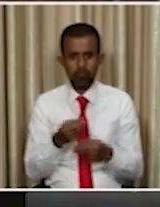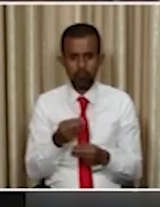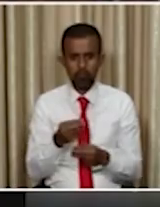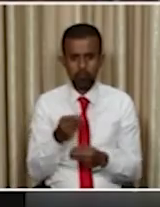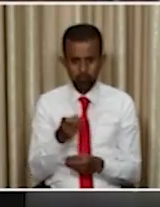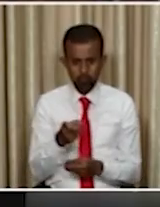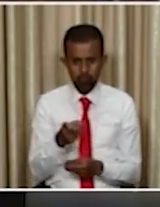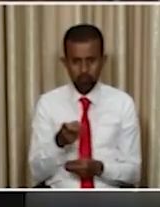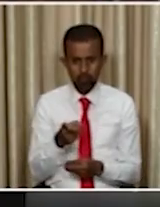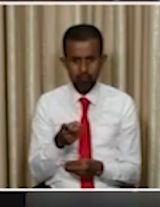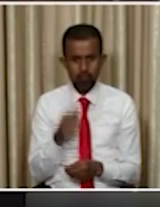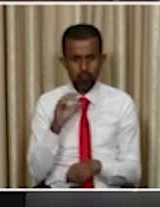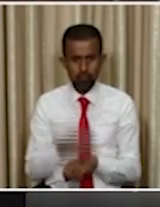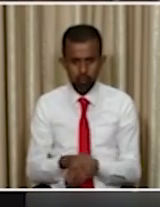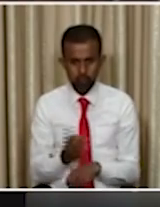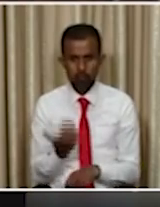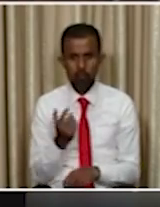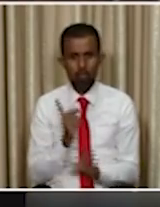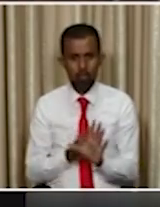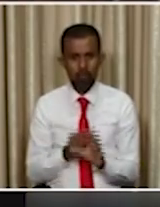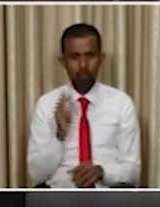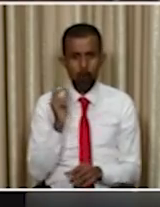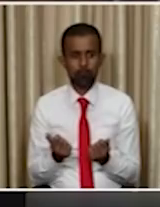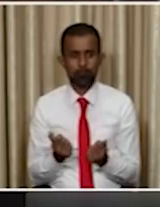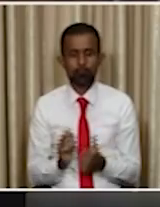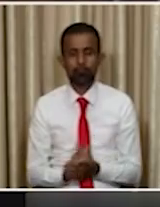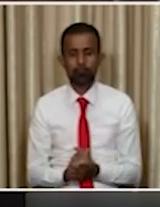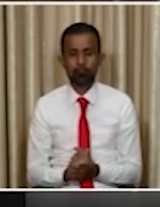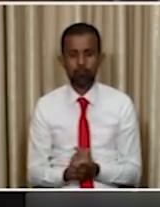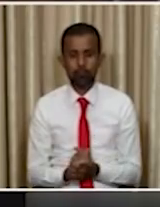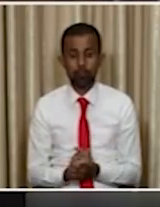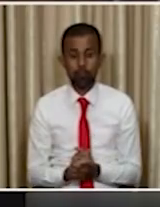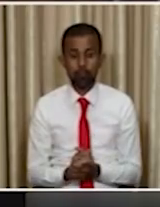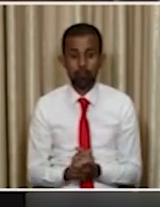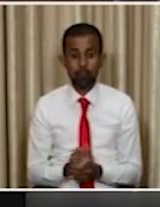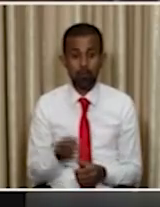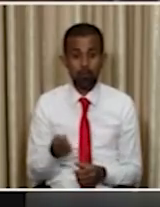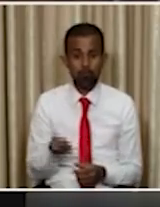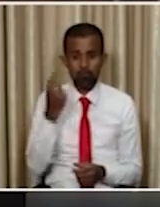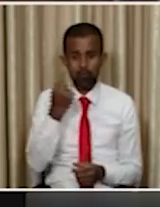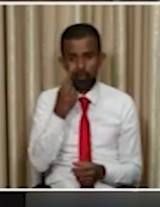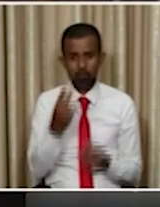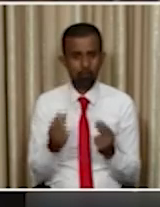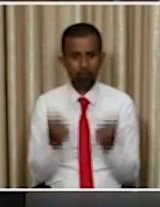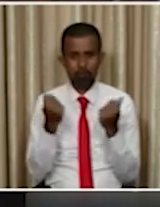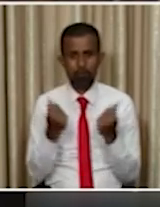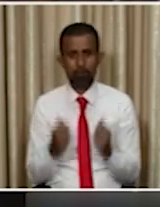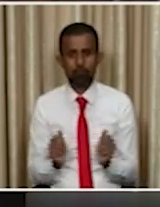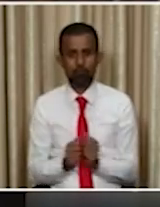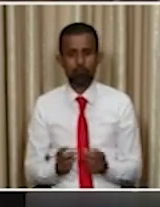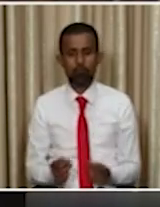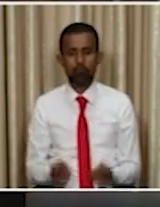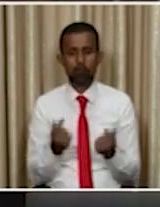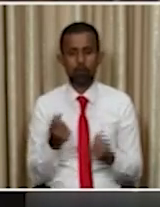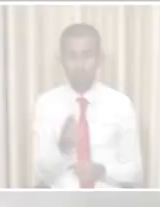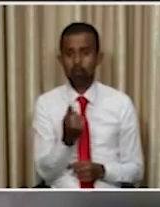සම්බන්ධයෙන් සුදුසු ක්‍රියාමාර්ගයක් ගන්න ඕන හැමදාම විතර මිල වැඩි වුණාම වැඩිහත් වෙනට වඩා ක්‍රමිකව මේ වැඩිවීම දැක්ක ගසැනින්ම මේ සදා ක්‍රියාත්මක වීමේ